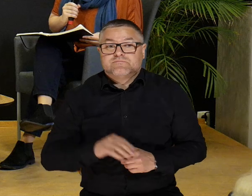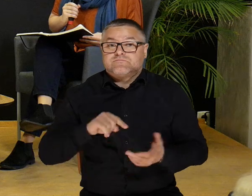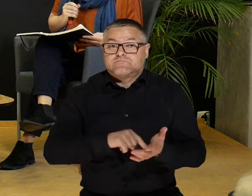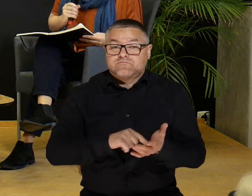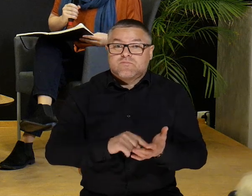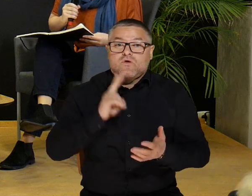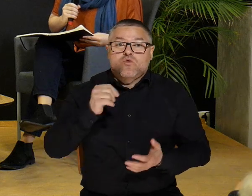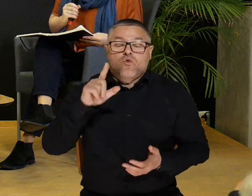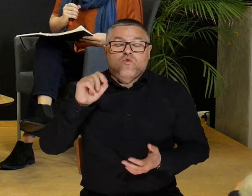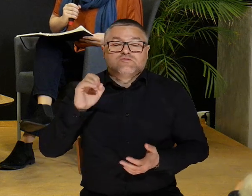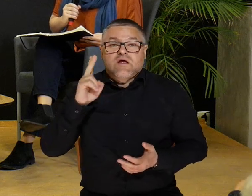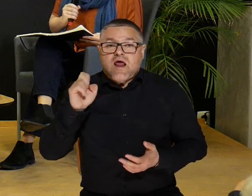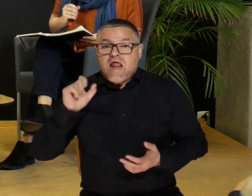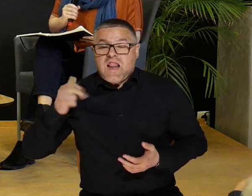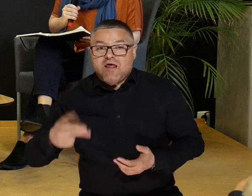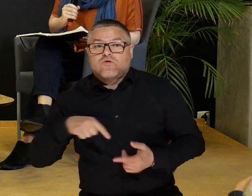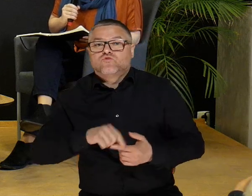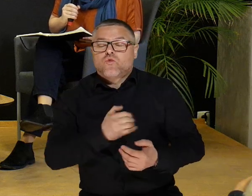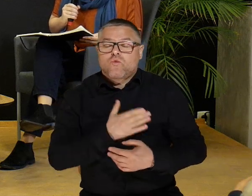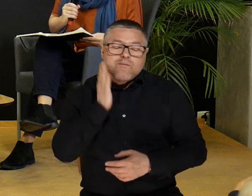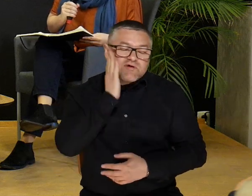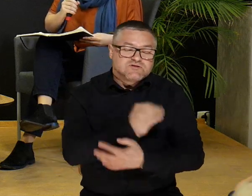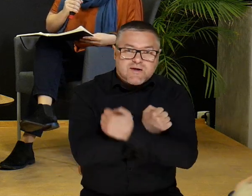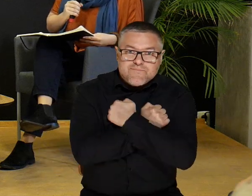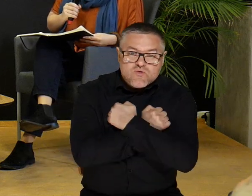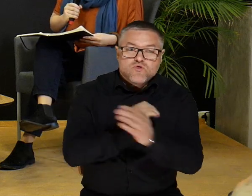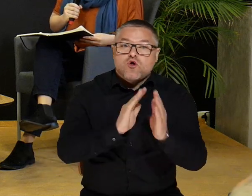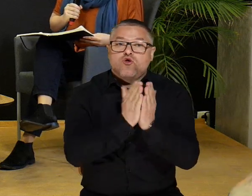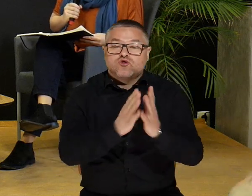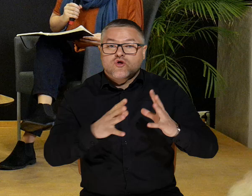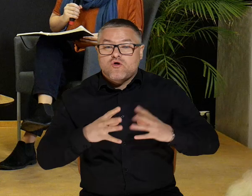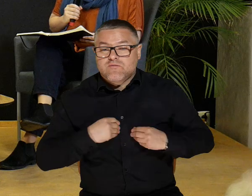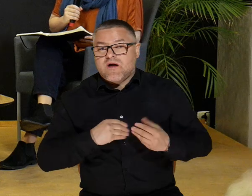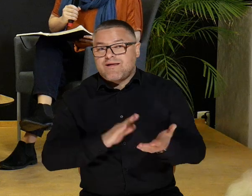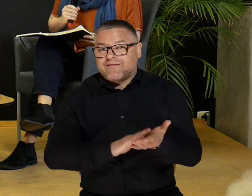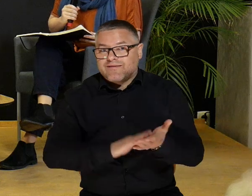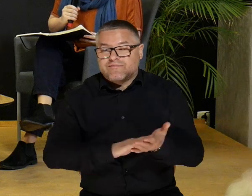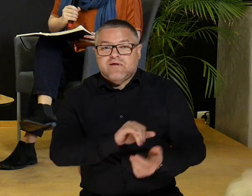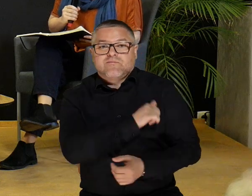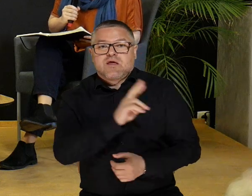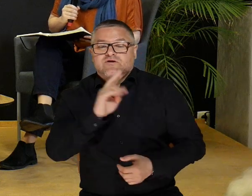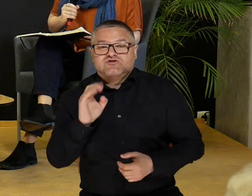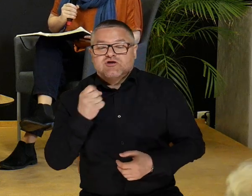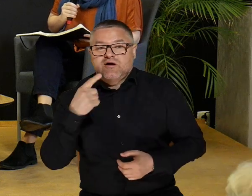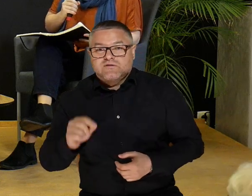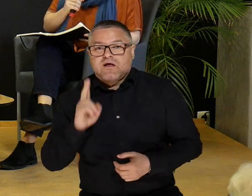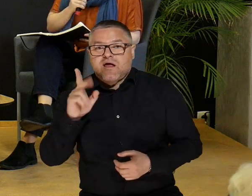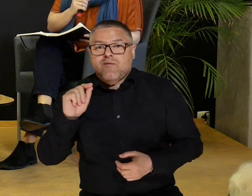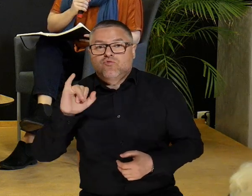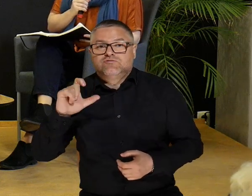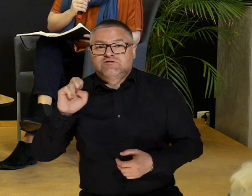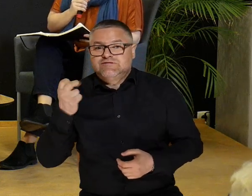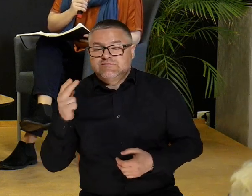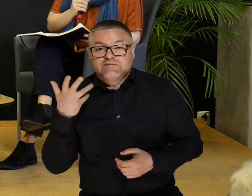albo Ku Klux Klan, Tu mieszka miłość, książki nominowanej do nagrody imienia Ryszarda